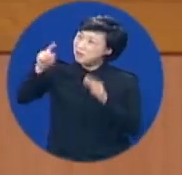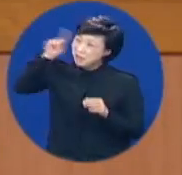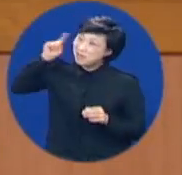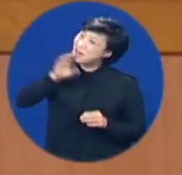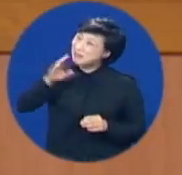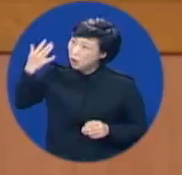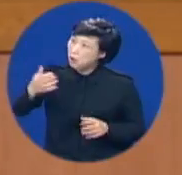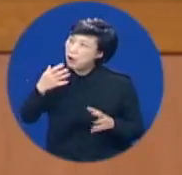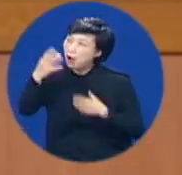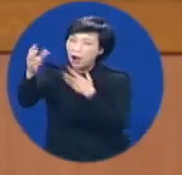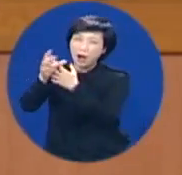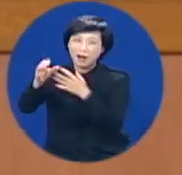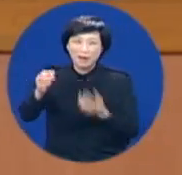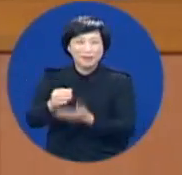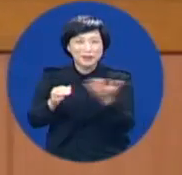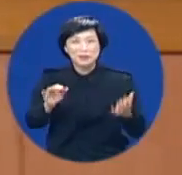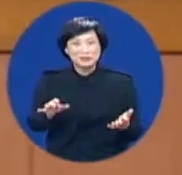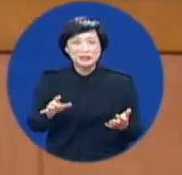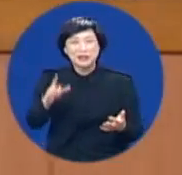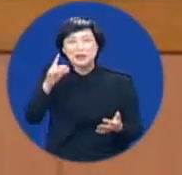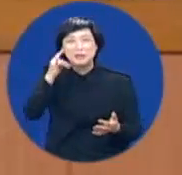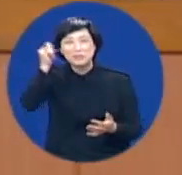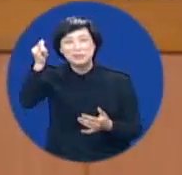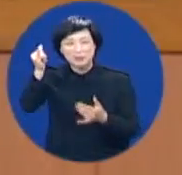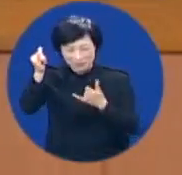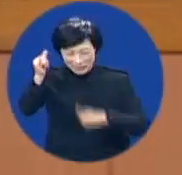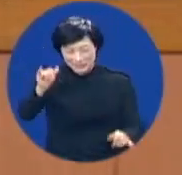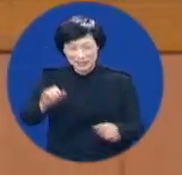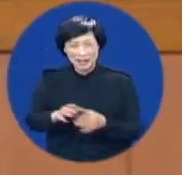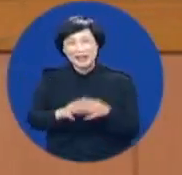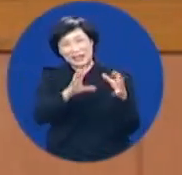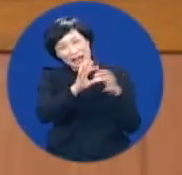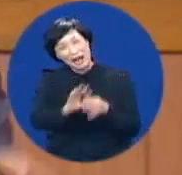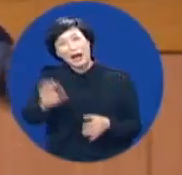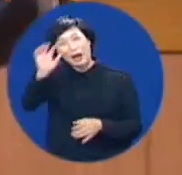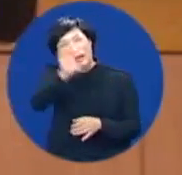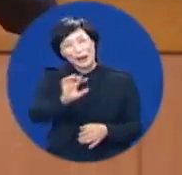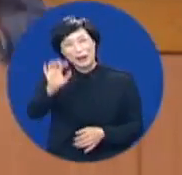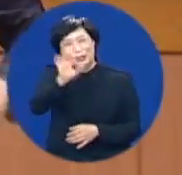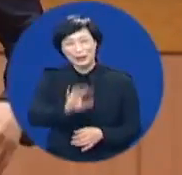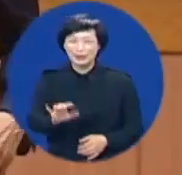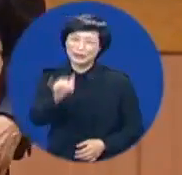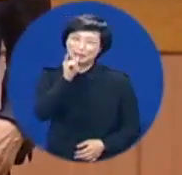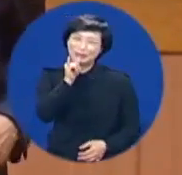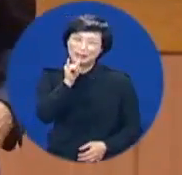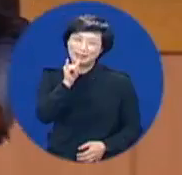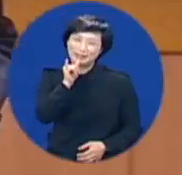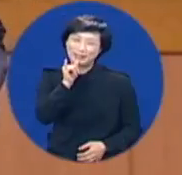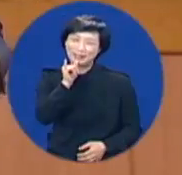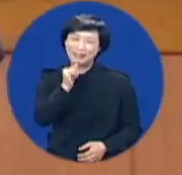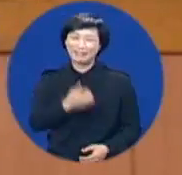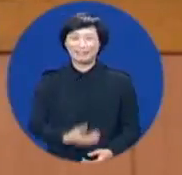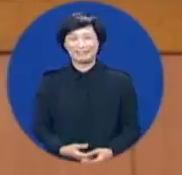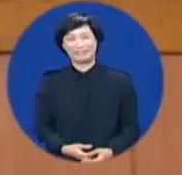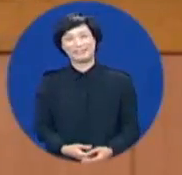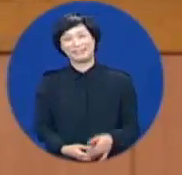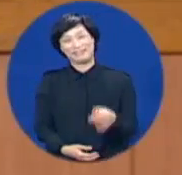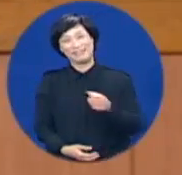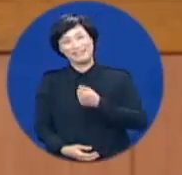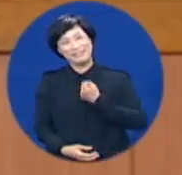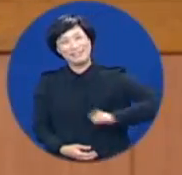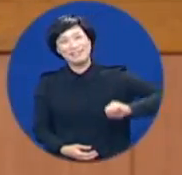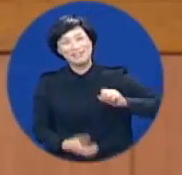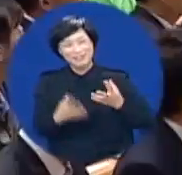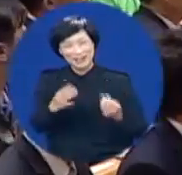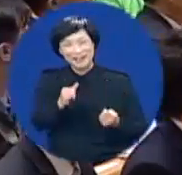꼭 녹음기 돌아가도 주상 대대 계속 내려오잖아요. 이렇게 해요. 말 안 들어요. 왜? 자식은